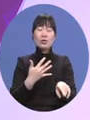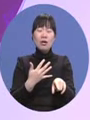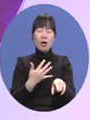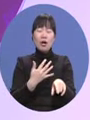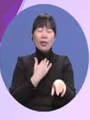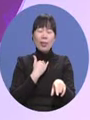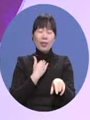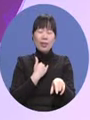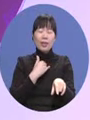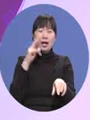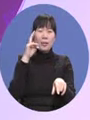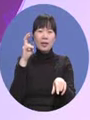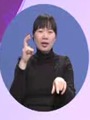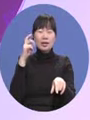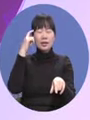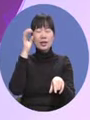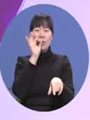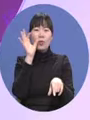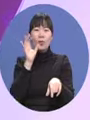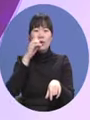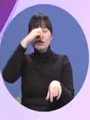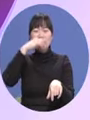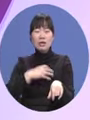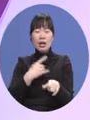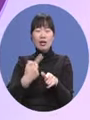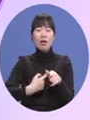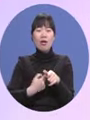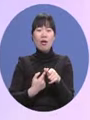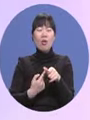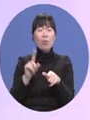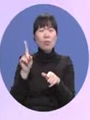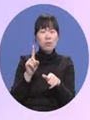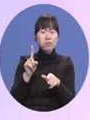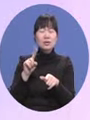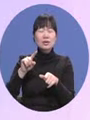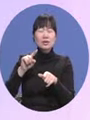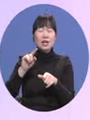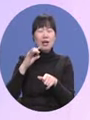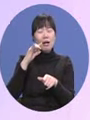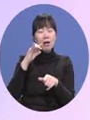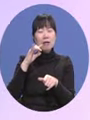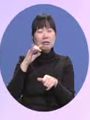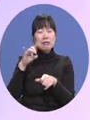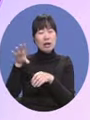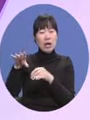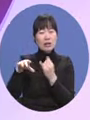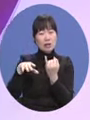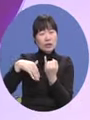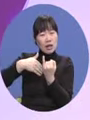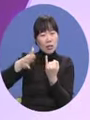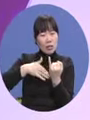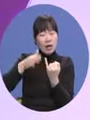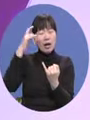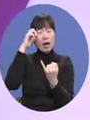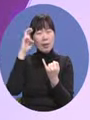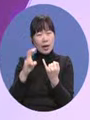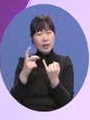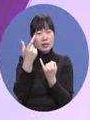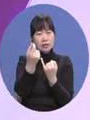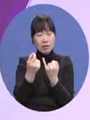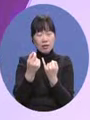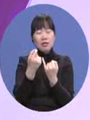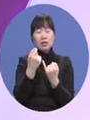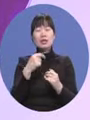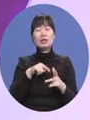헐떡거리겠느냐. 그러니까 아무 생각 없이 네가 그냥 그거 보고서 뭔가 그냥 자기도 모르게 앞뒤 없이 만졌을 것도 같은데 그럴 수 있다고